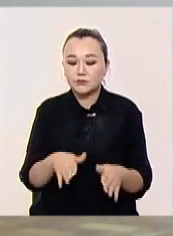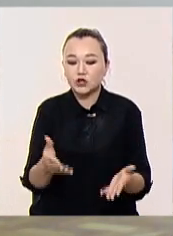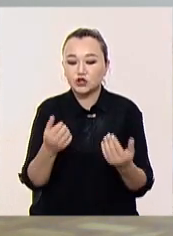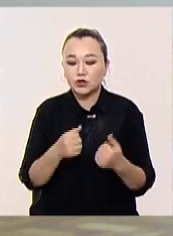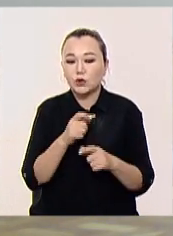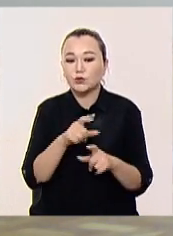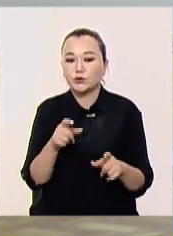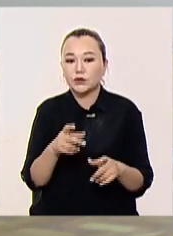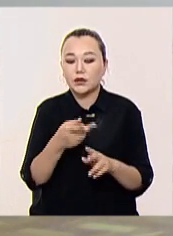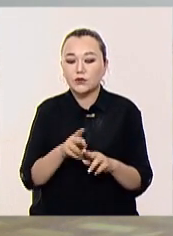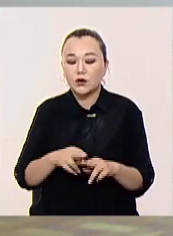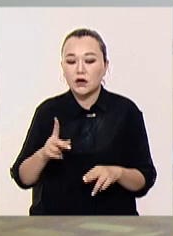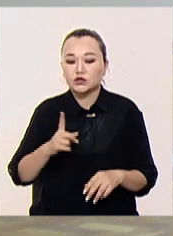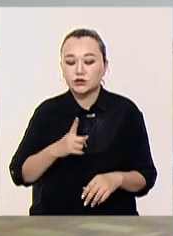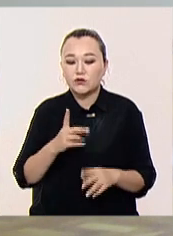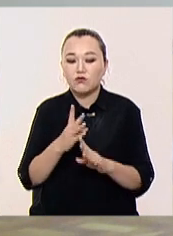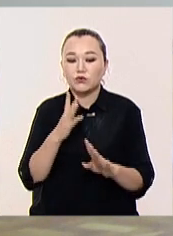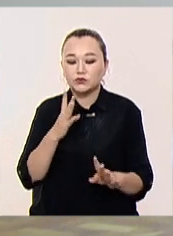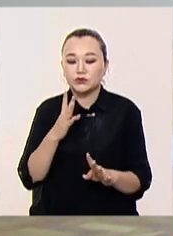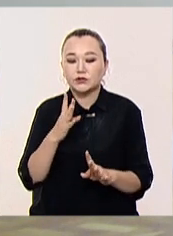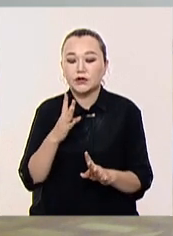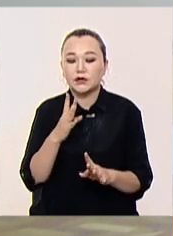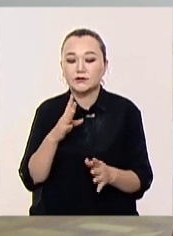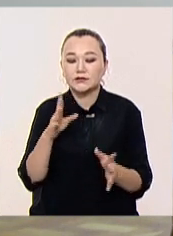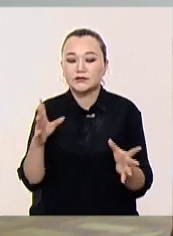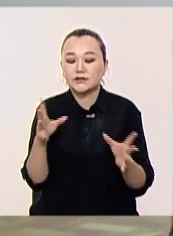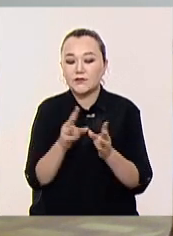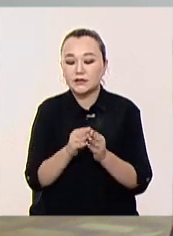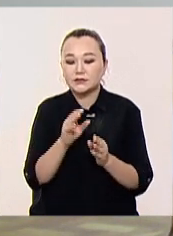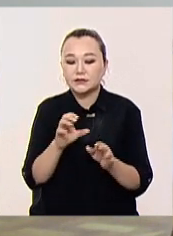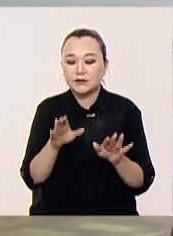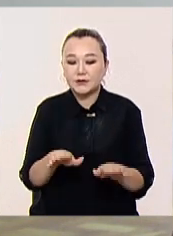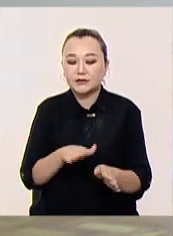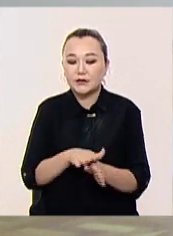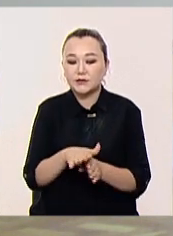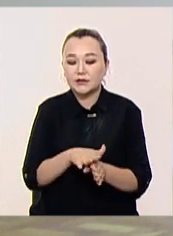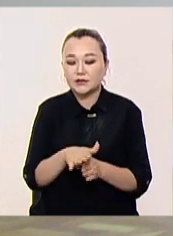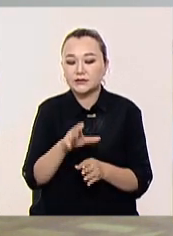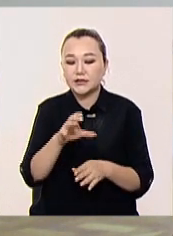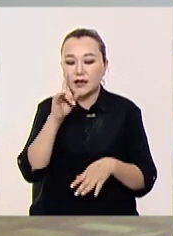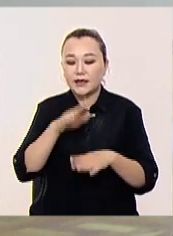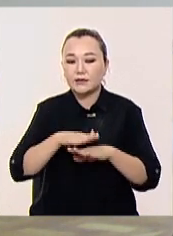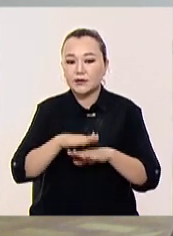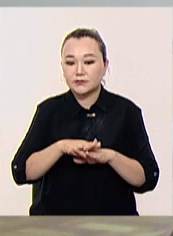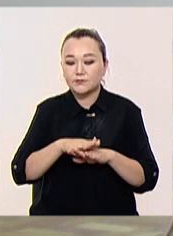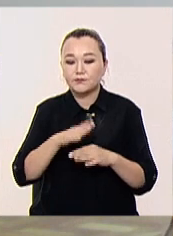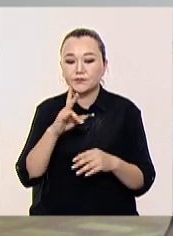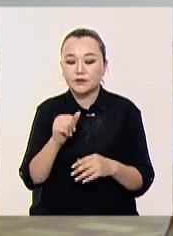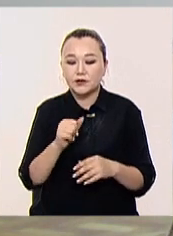люди, которые там ожидают в очереди, совместно с местным исполнительным органом, с акиматом,